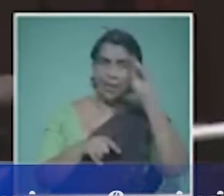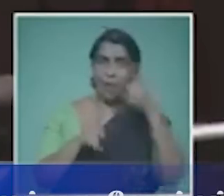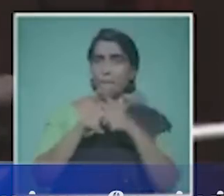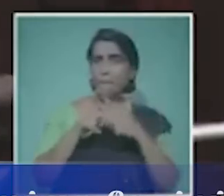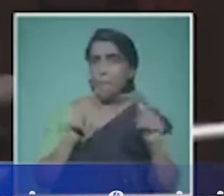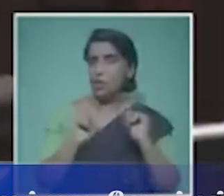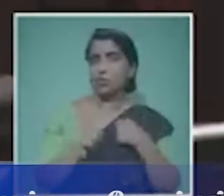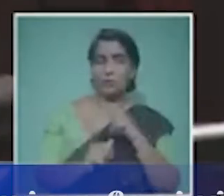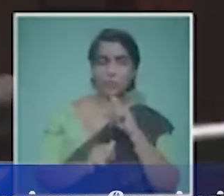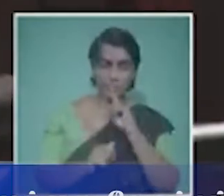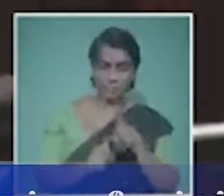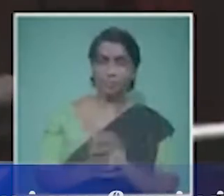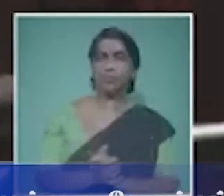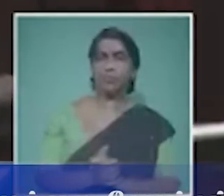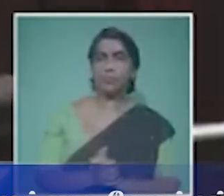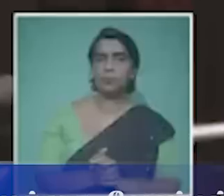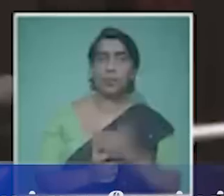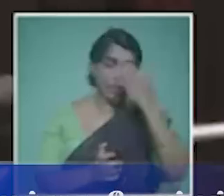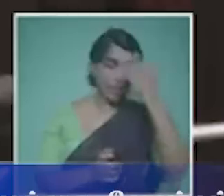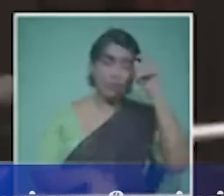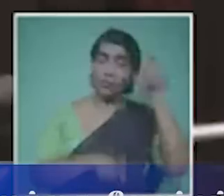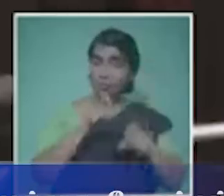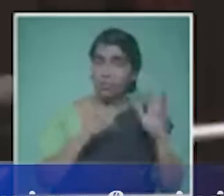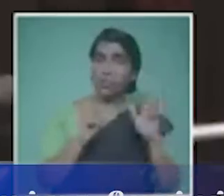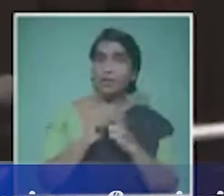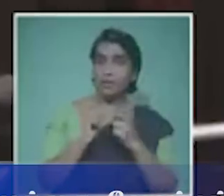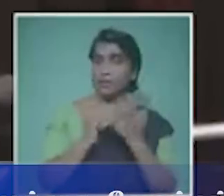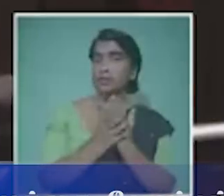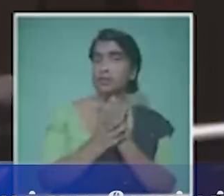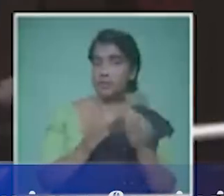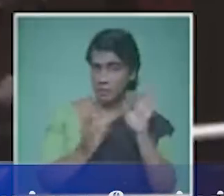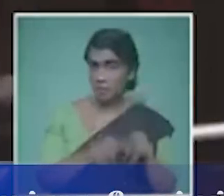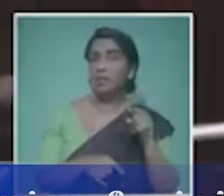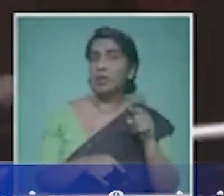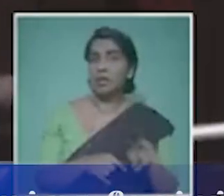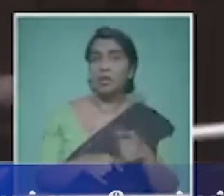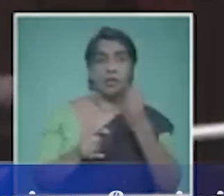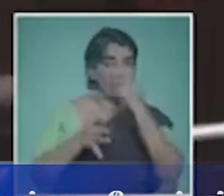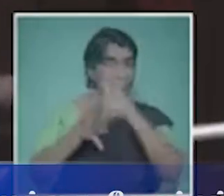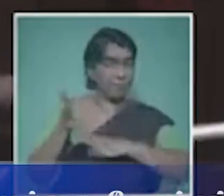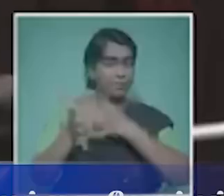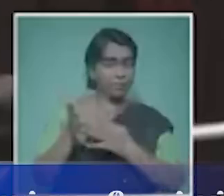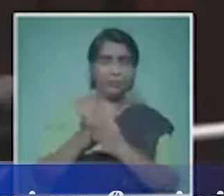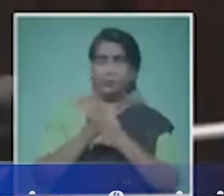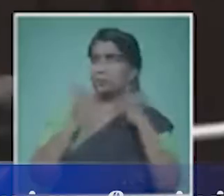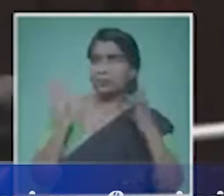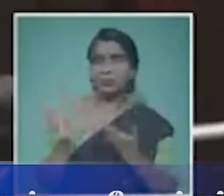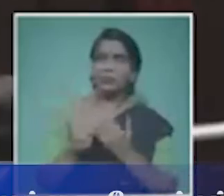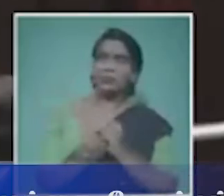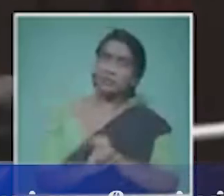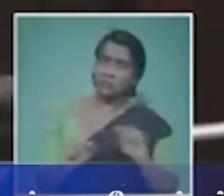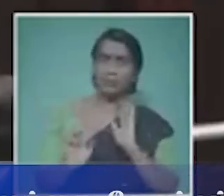அதுதான் விசேஷம் அப்படி கத்தம திமல ஜனதாவகே மே கடலு விசந்தீம பிளிபந்தவ மே மே பட்ஜெட்டக துளிங் வெடிதா திபு